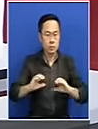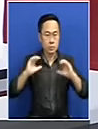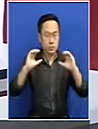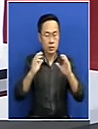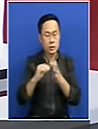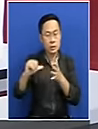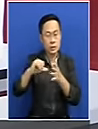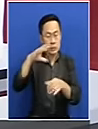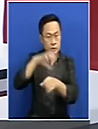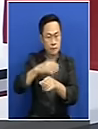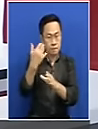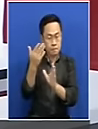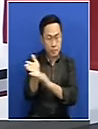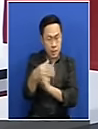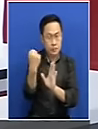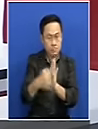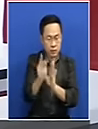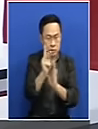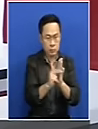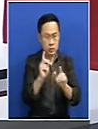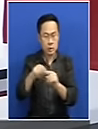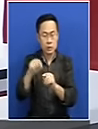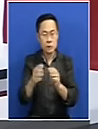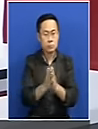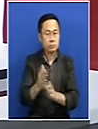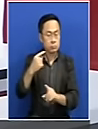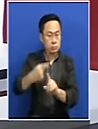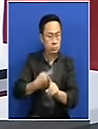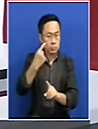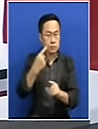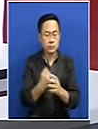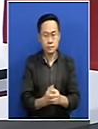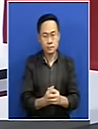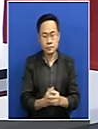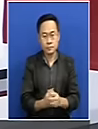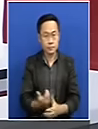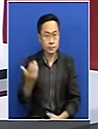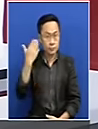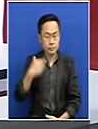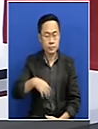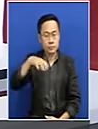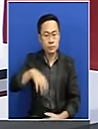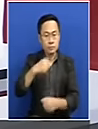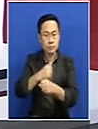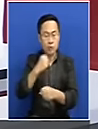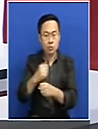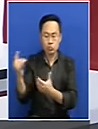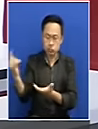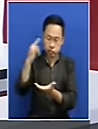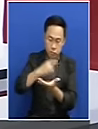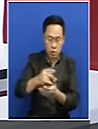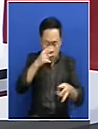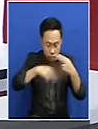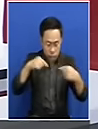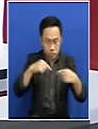าครัฐเรื่องของการทำประมงผิดกฎหมายนะคะเพราะว่ามกราคมที่ผ่านมานี่เองค่ะทางเจ้าหน้าที่จากต่างประเทศเข้ามาตรว